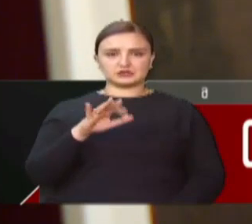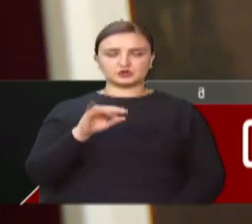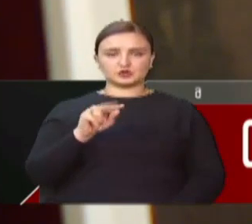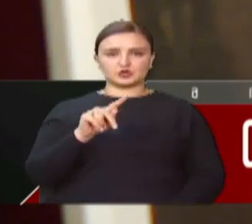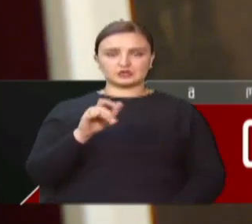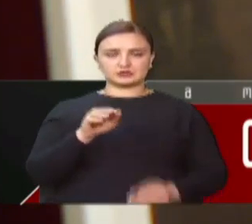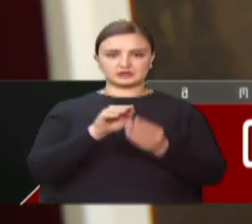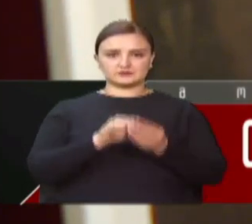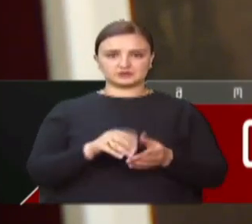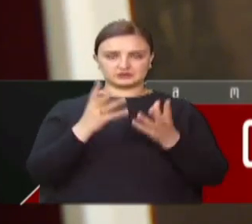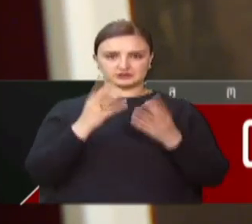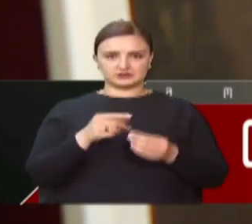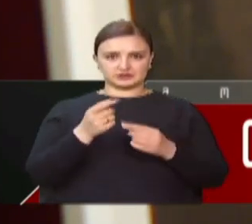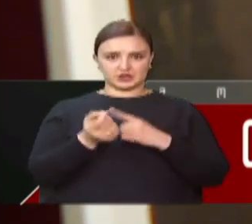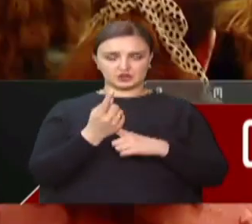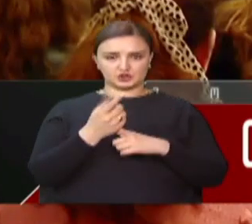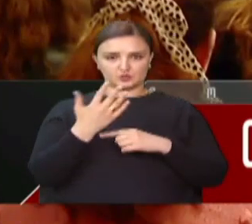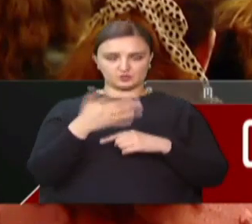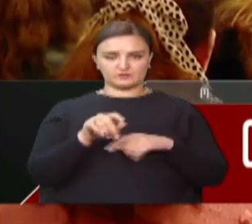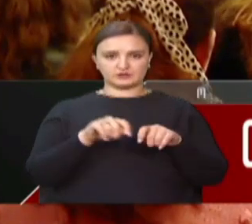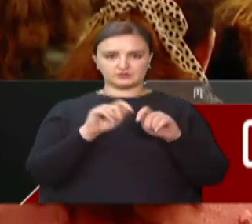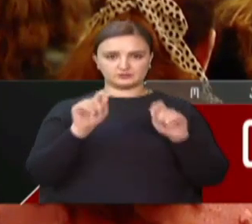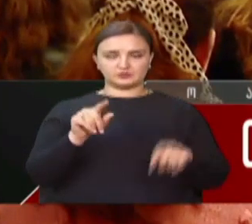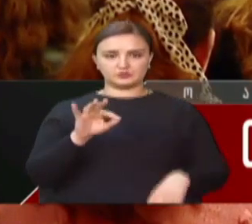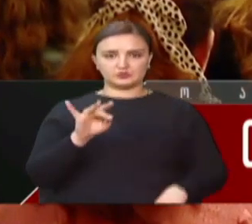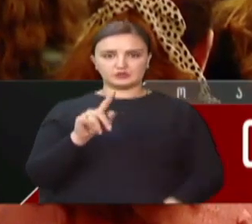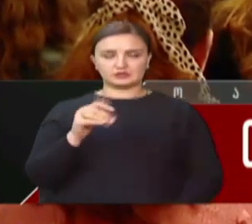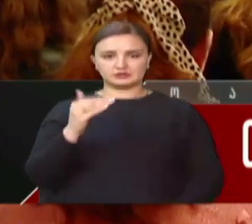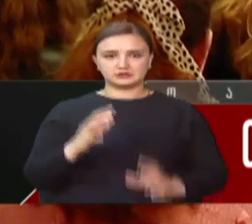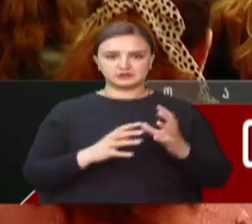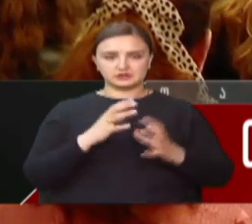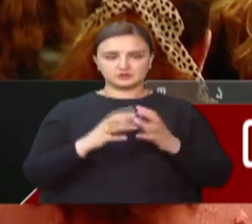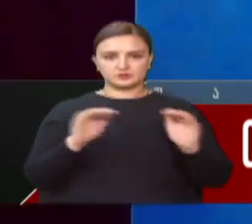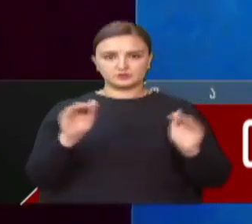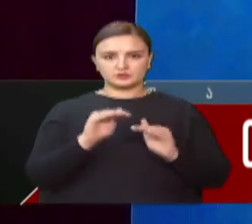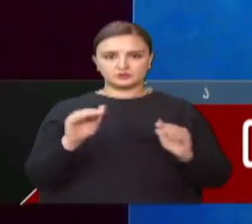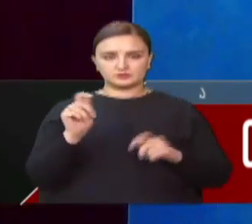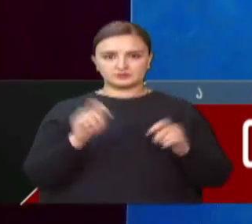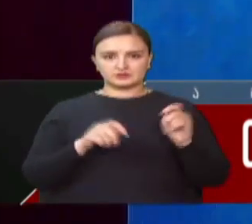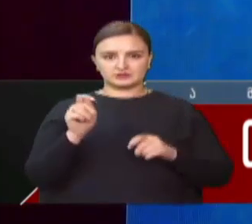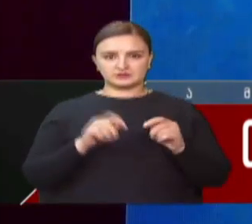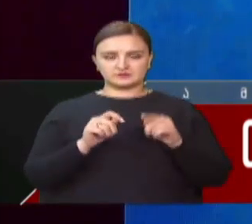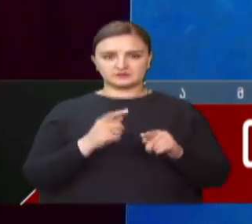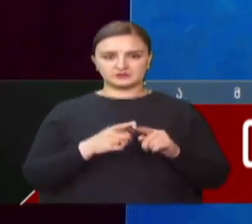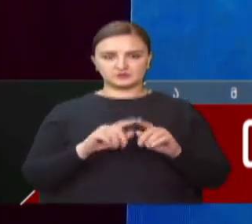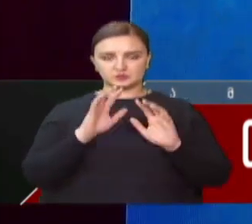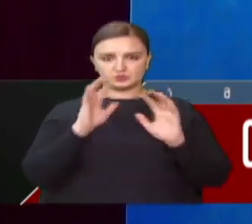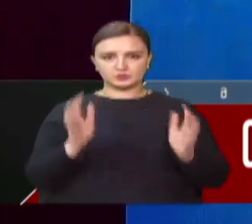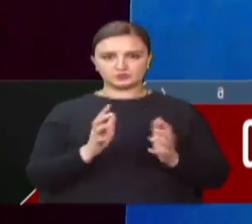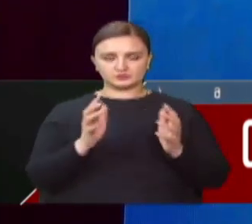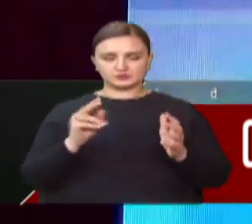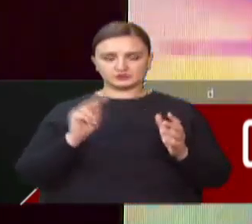თორაძის დაკრძალვის დღეს დაიბადა. დღეს უკვე დაფუძნდა თორაძის საერთაშორისო მუსიკალური ფესტივალი, რომელზეც ზრუნვისა